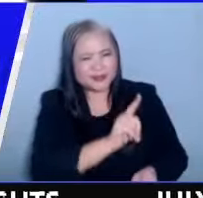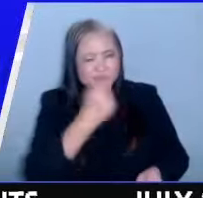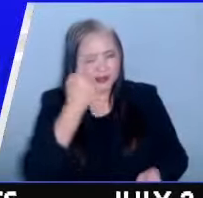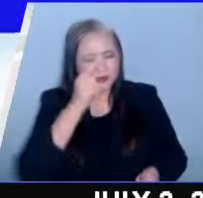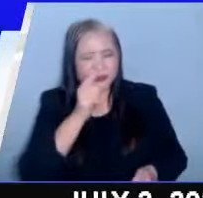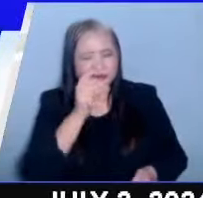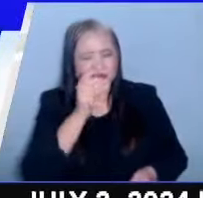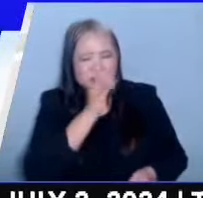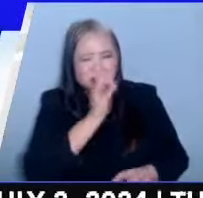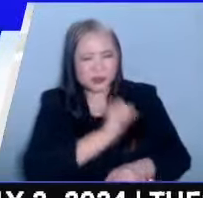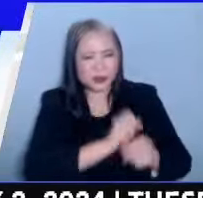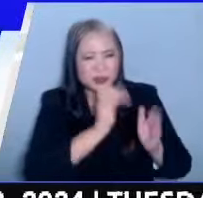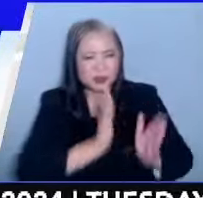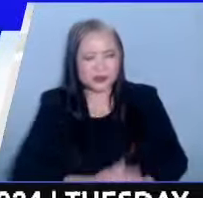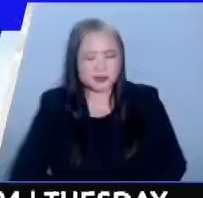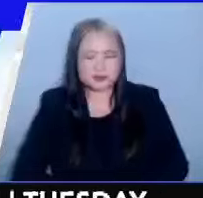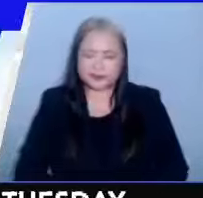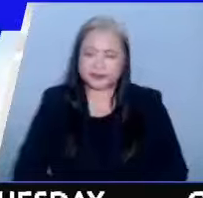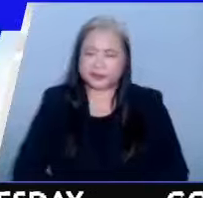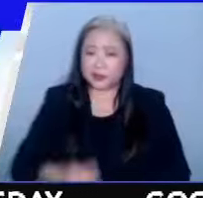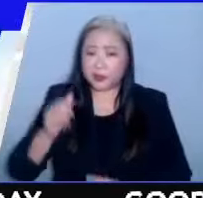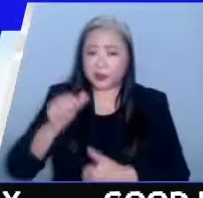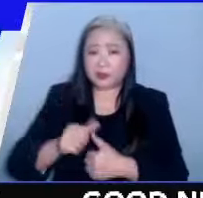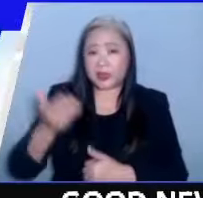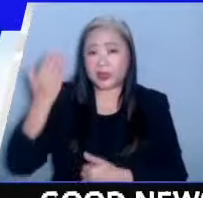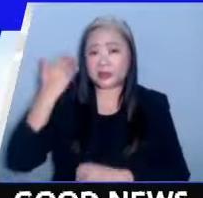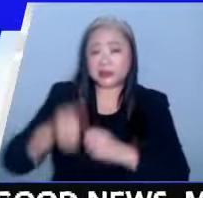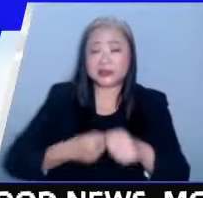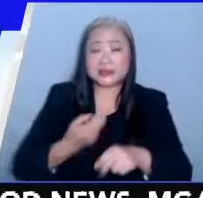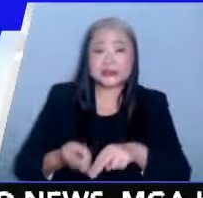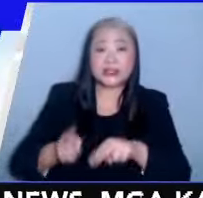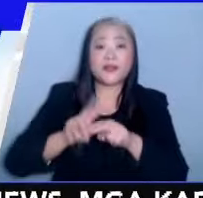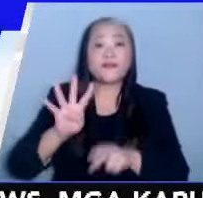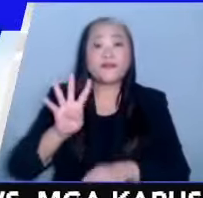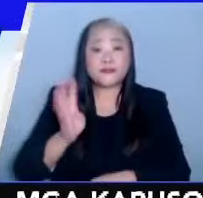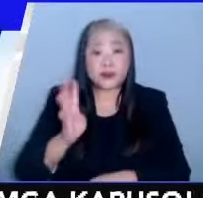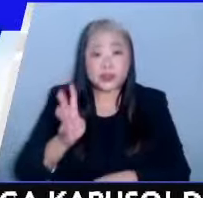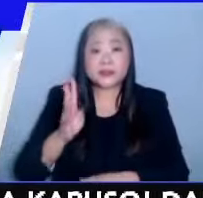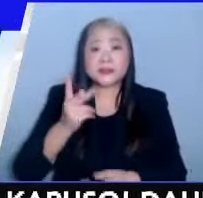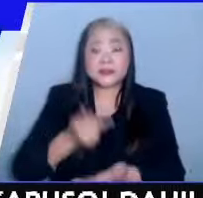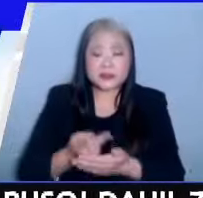you remember correctly last year nagtaas tayo Php140 na yung tinaas Oo